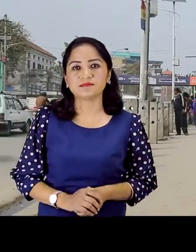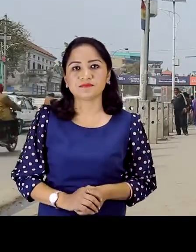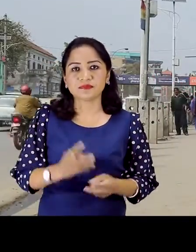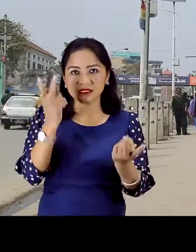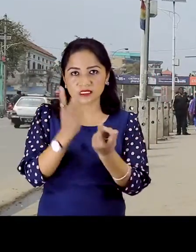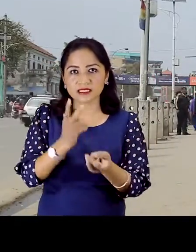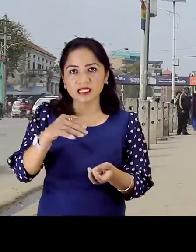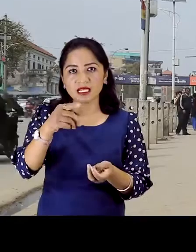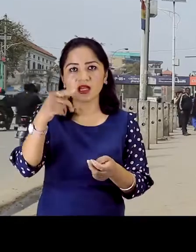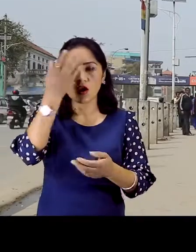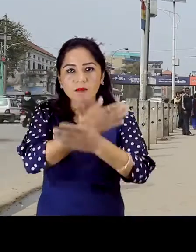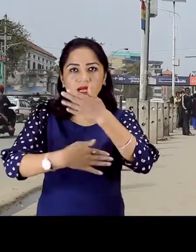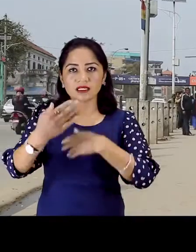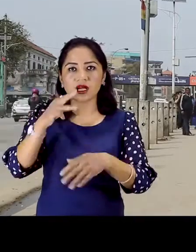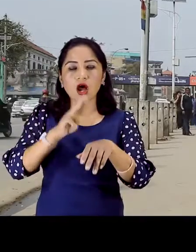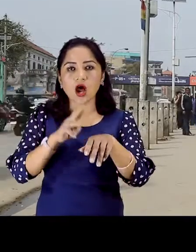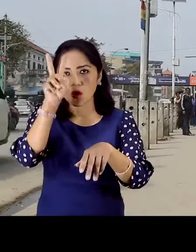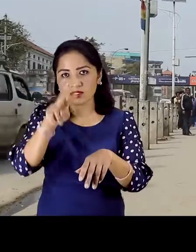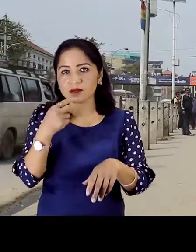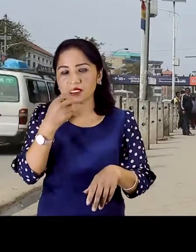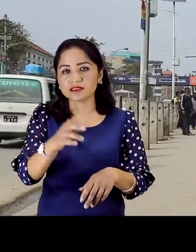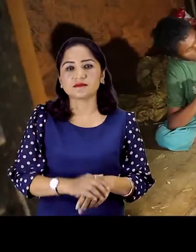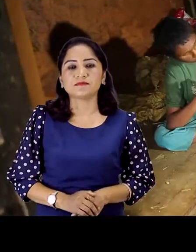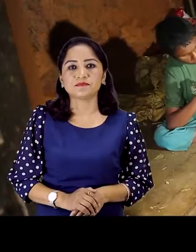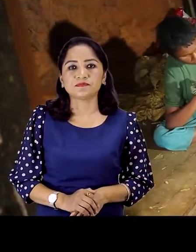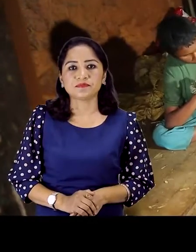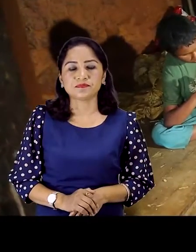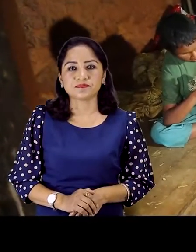दिर्गकालेन अपांगता को अवस्था भानी चा